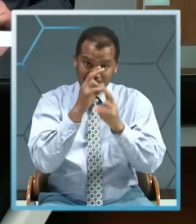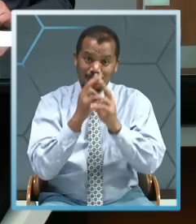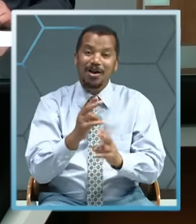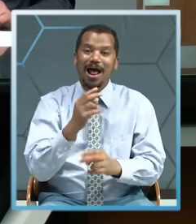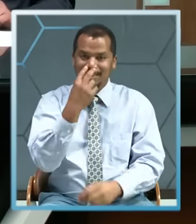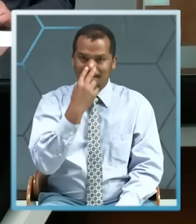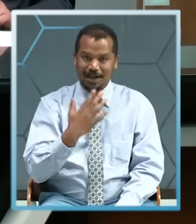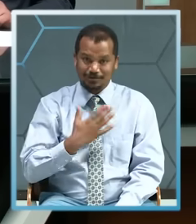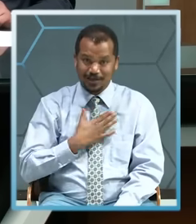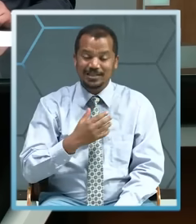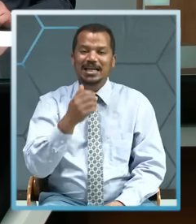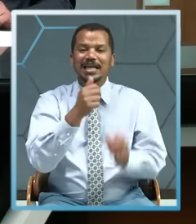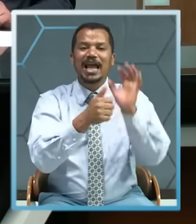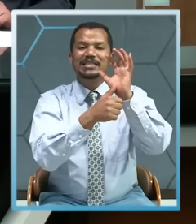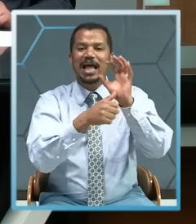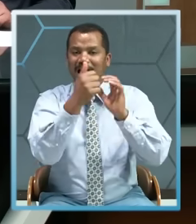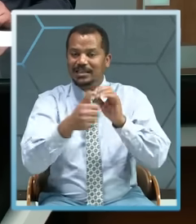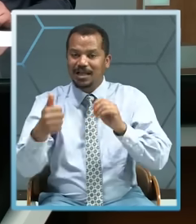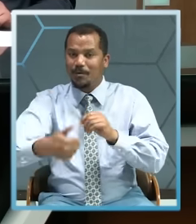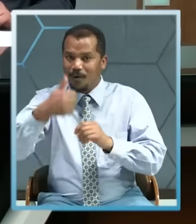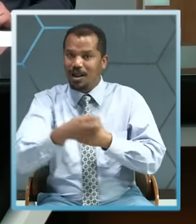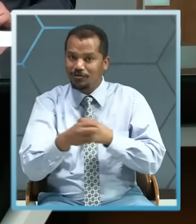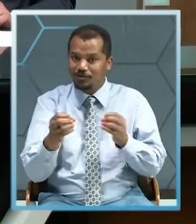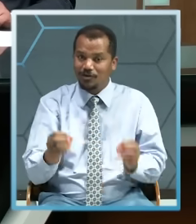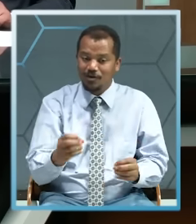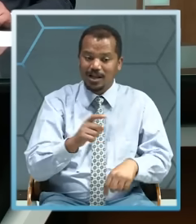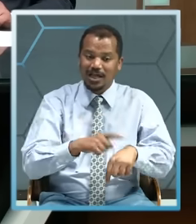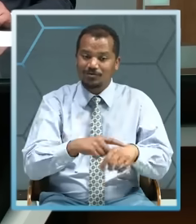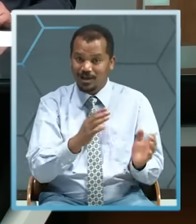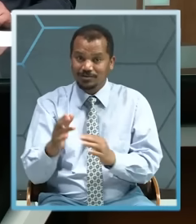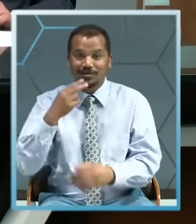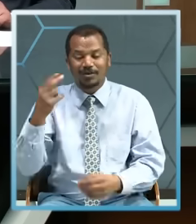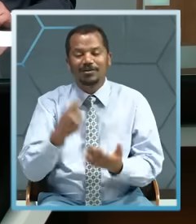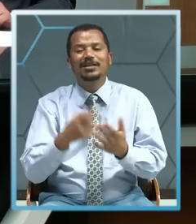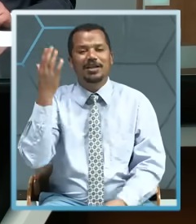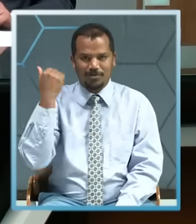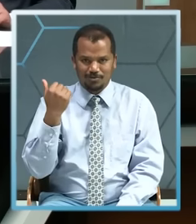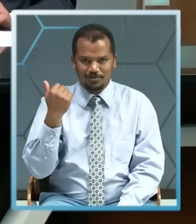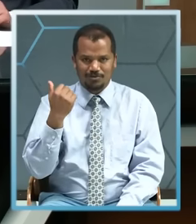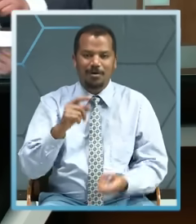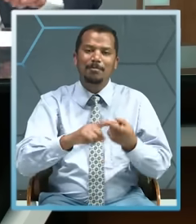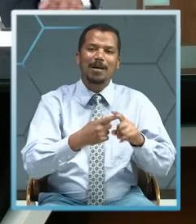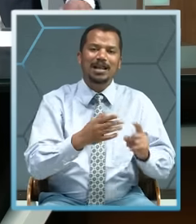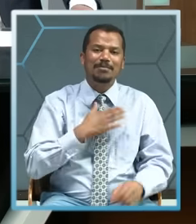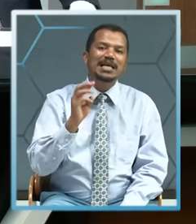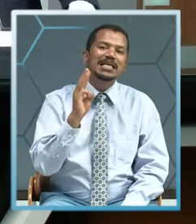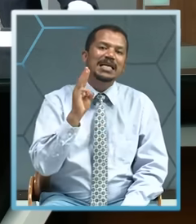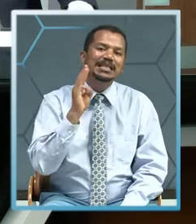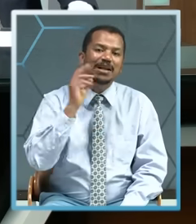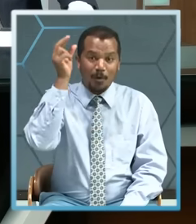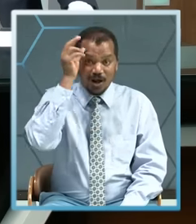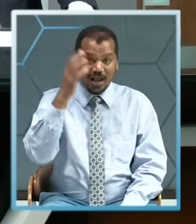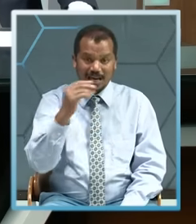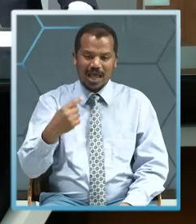ክብራትና ክብራን ተመልካቾቻችን፣ ከኢሳት አዲስ አበባ ዋናው ስቱዲዮ ለሰዓቱ ያዘጋጀናቸው ዜናዎች እነዚህ ነበሩ። ባልደረባዬ